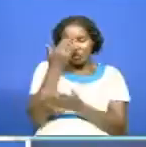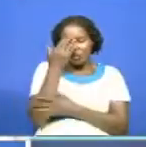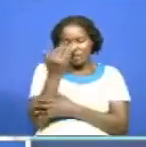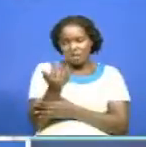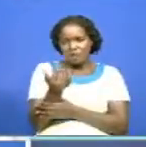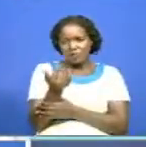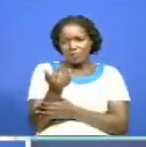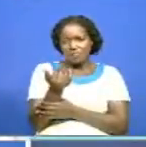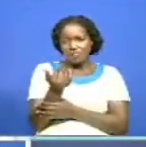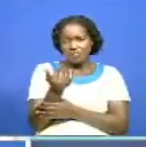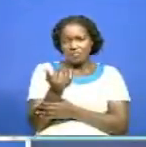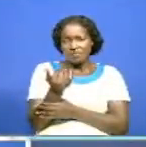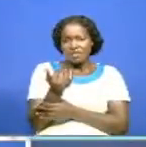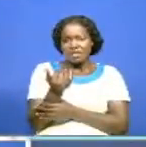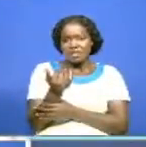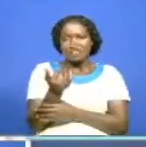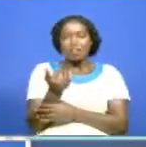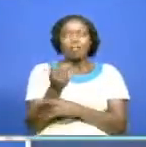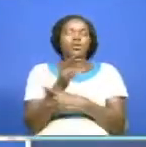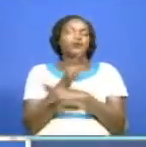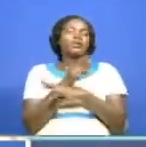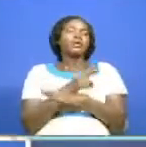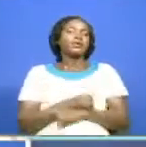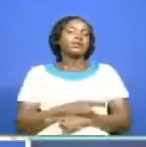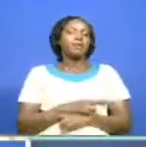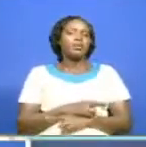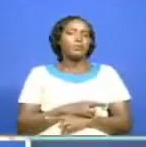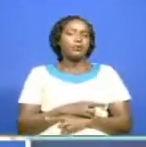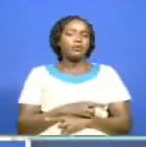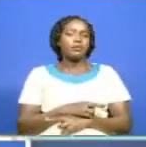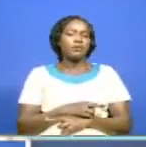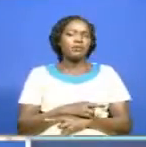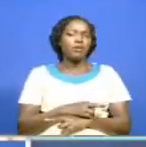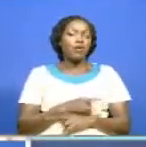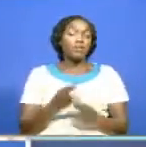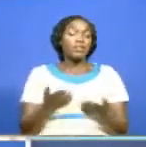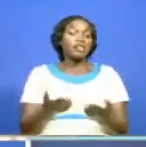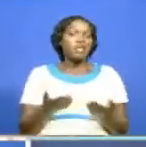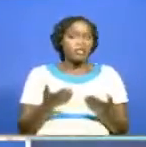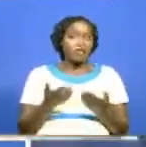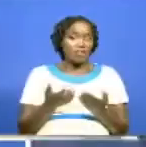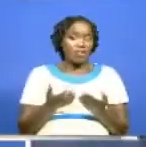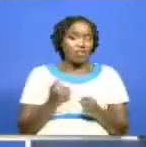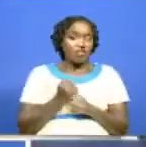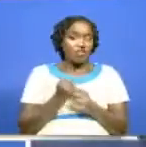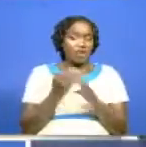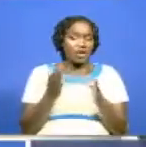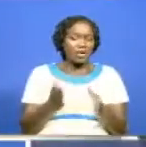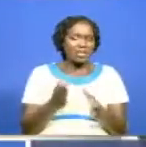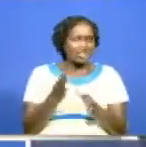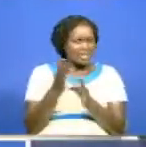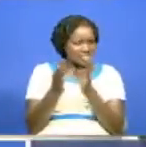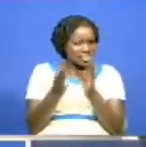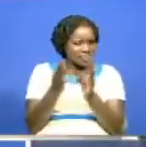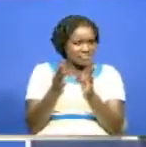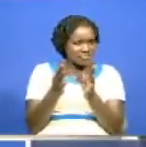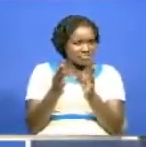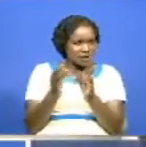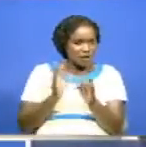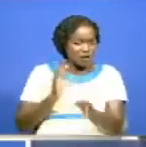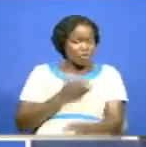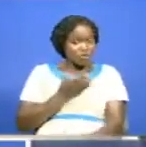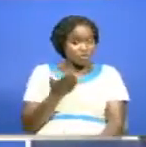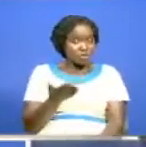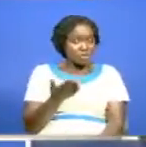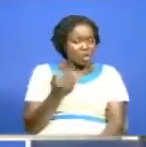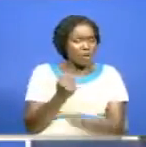kuna uregevu kwa kuangalia yale mahitaji ya wafanyakazi wa afya. Na tukaonelea kwamba kungekuwa na tume ambayo inafanya